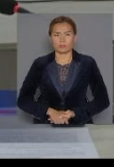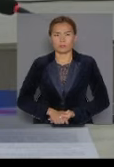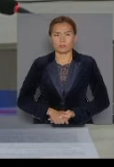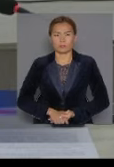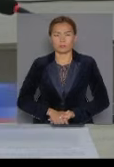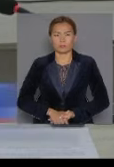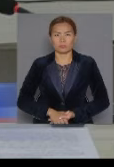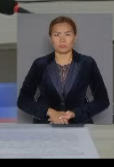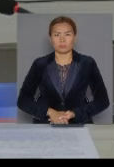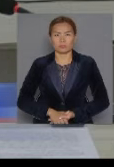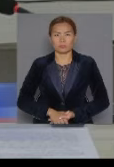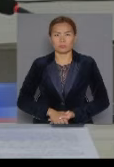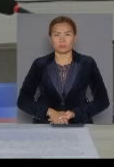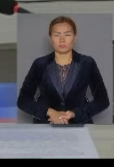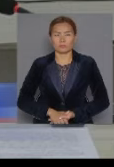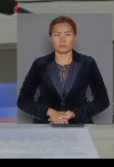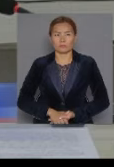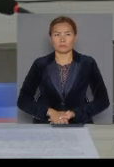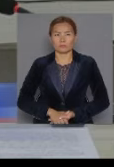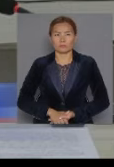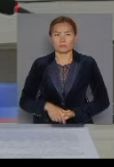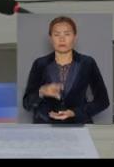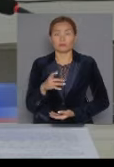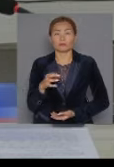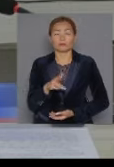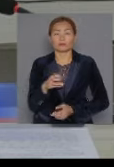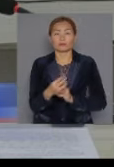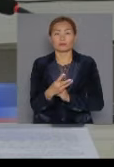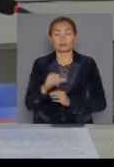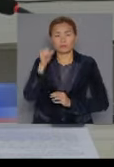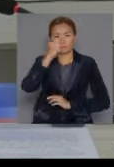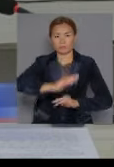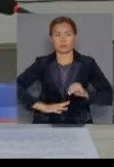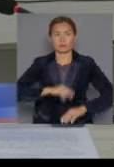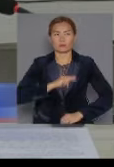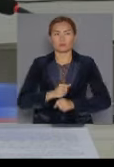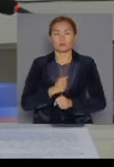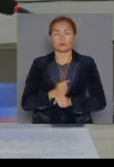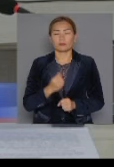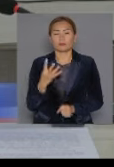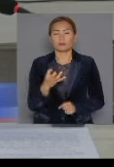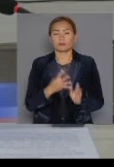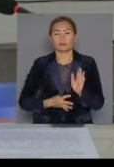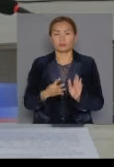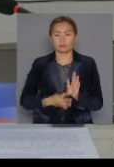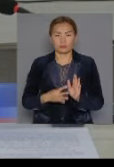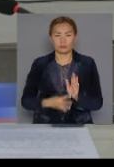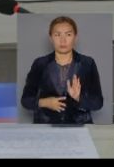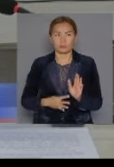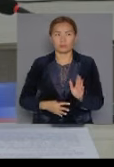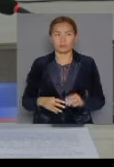Клара 2013 жыл бюджеттік саладан тіркелген екен. 498-ші болып тұрды,